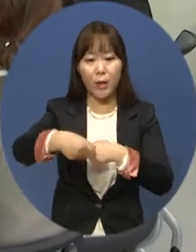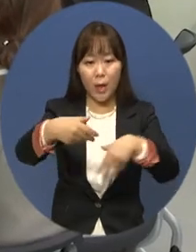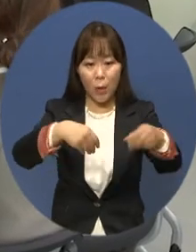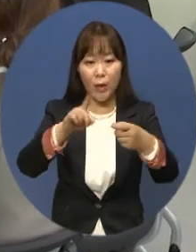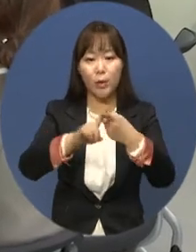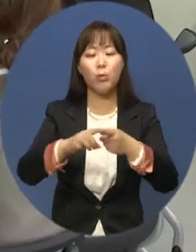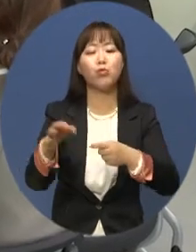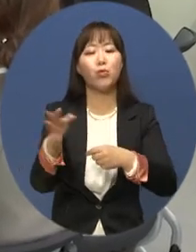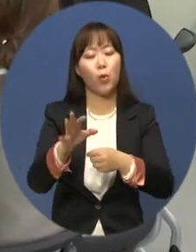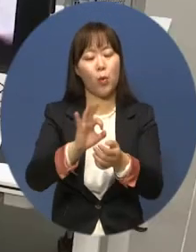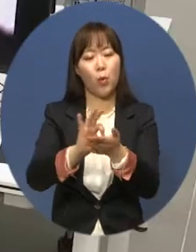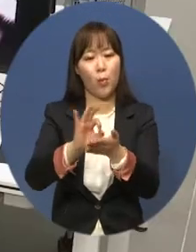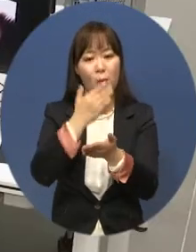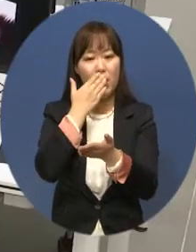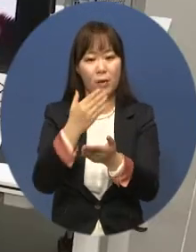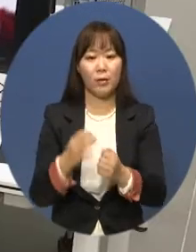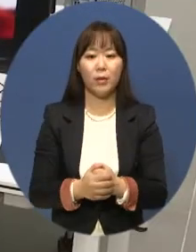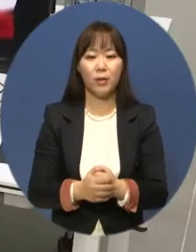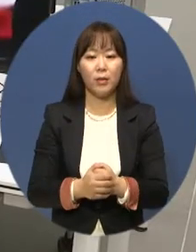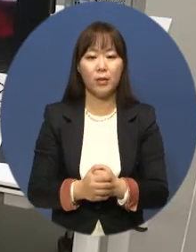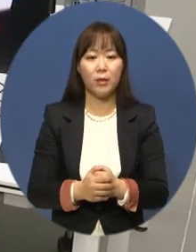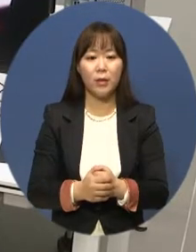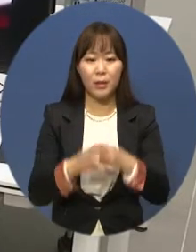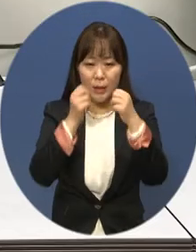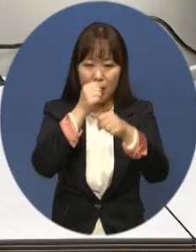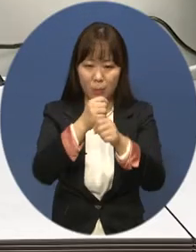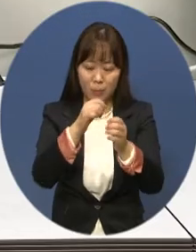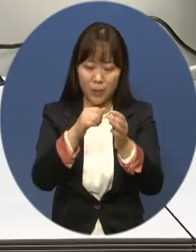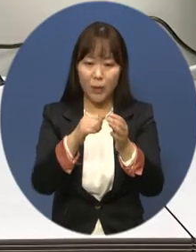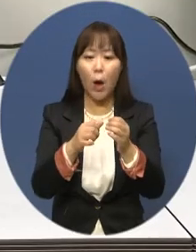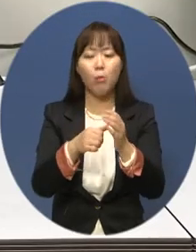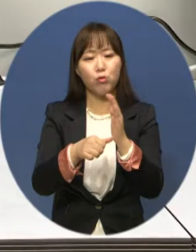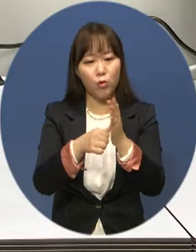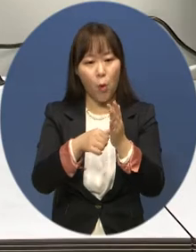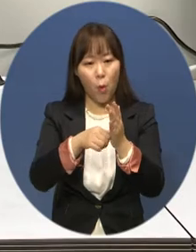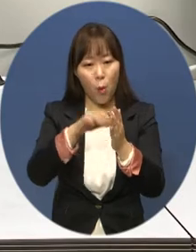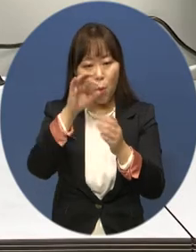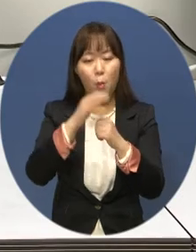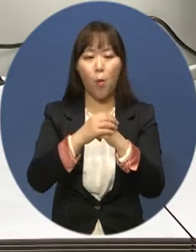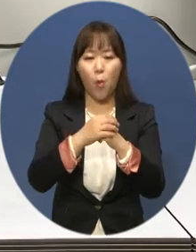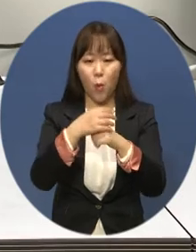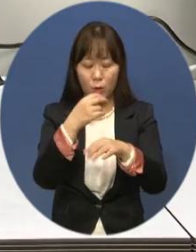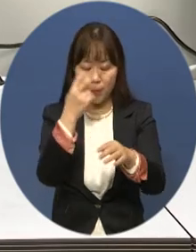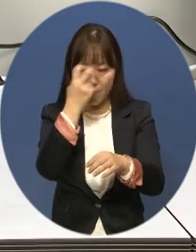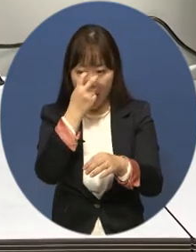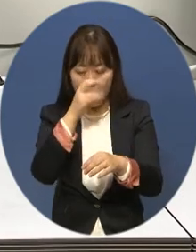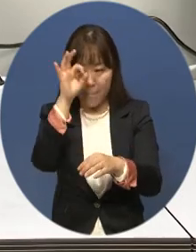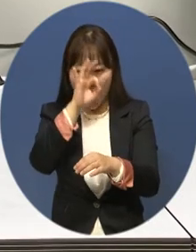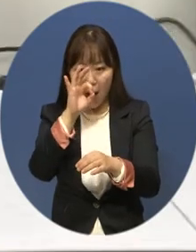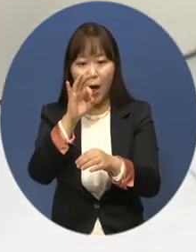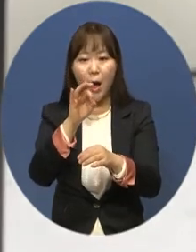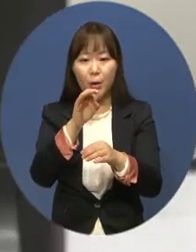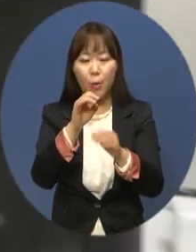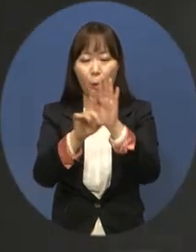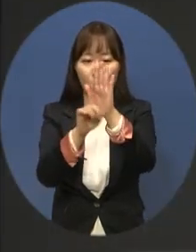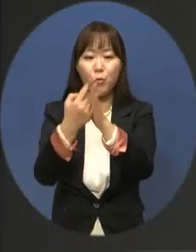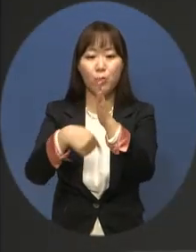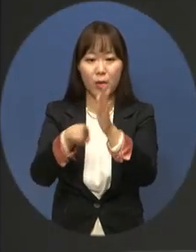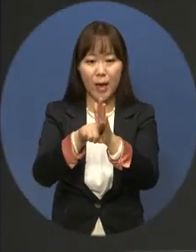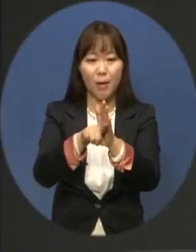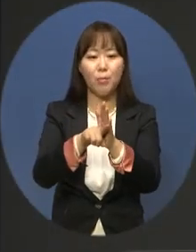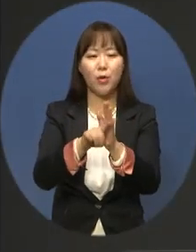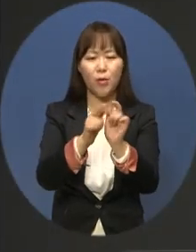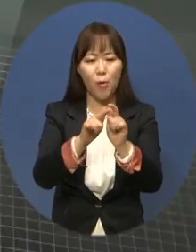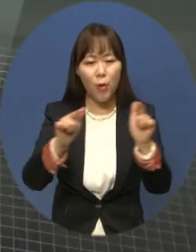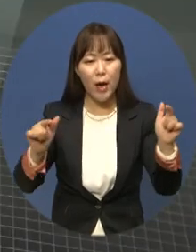무료로 제공하고 있으며 창업자들의 제품홍보 촬영을 위한 멀티 스튜디오와 시제품을 제작할 수 있는 3d